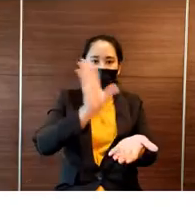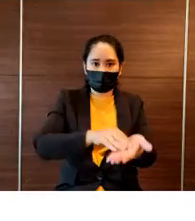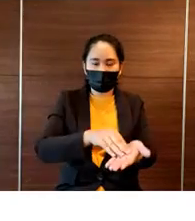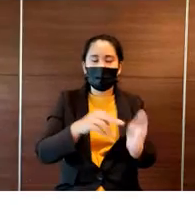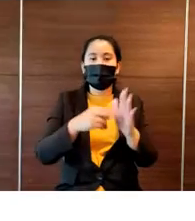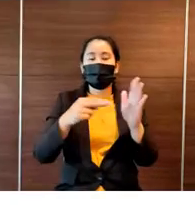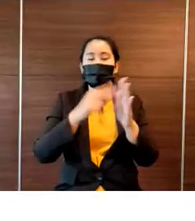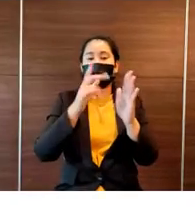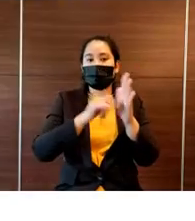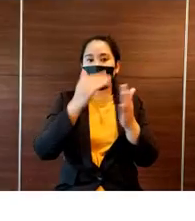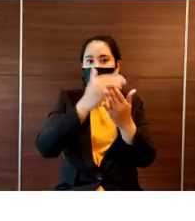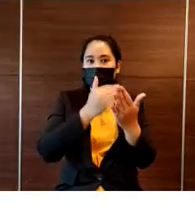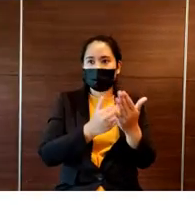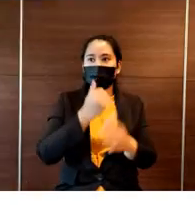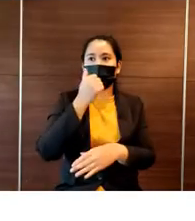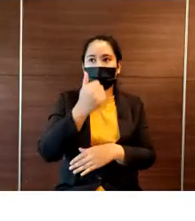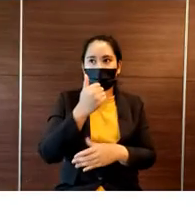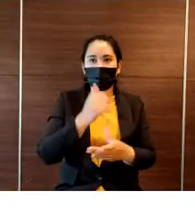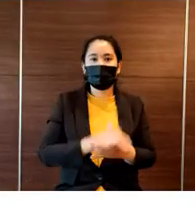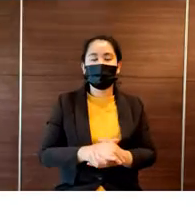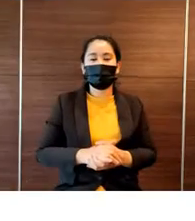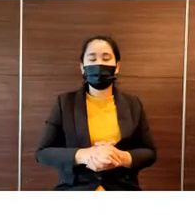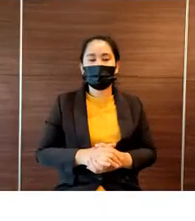ใช้มันด้วยอ่ะครับ